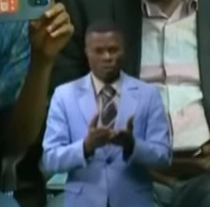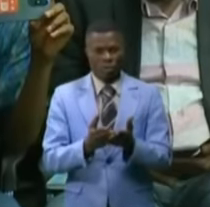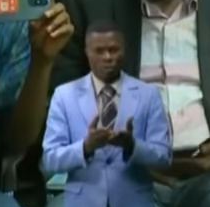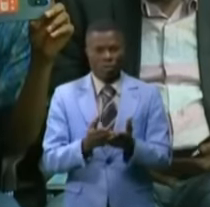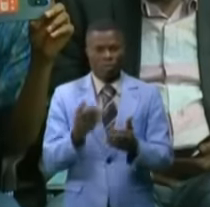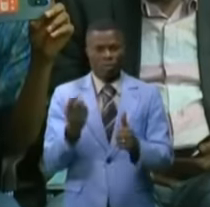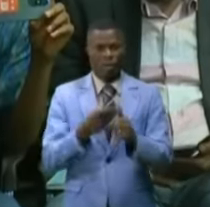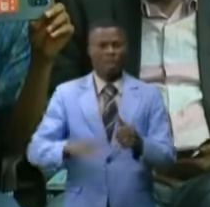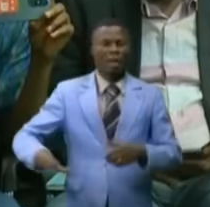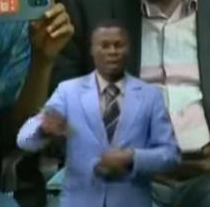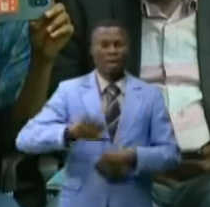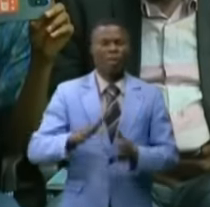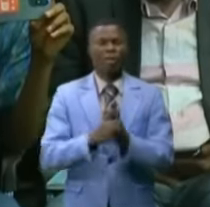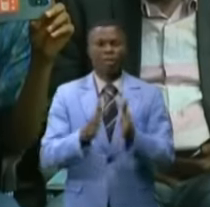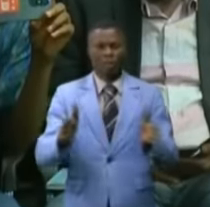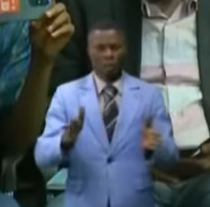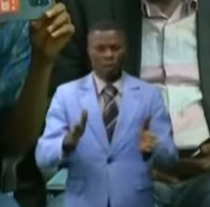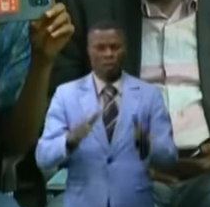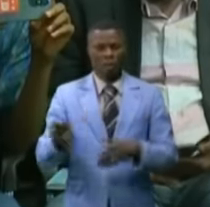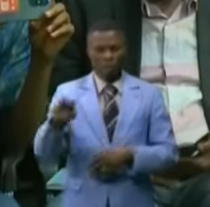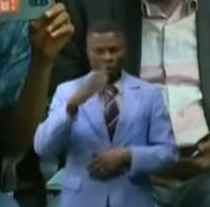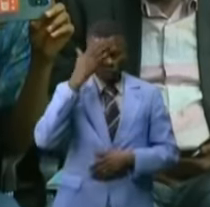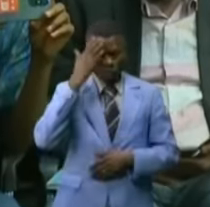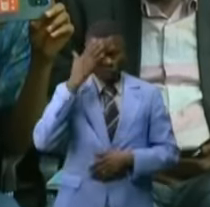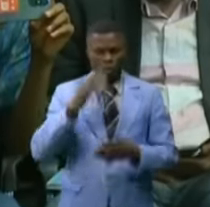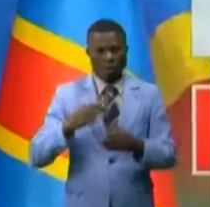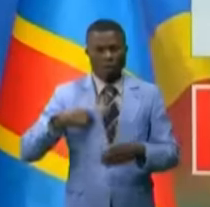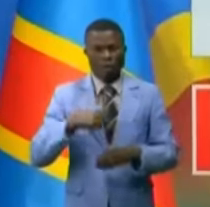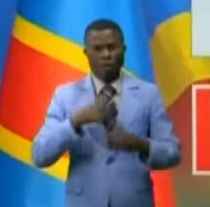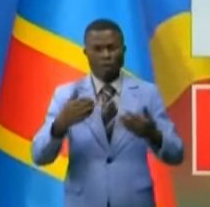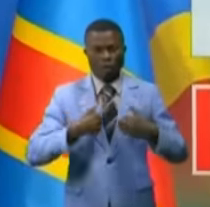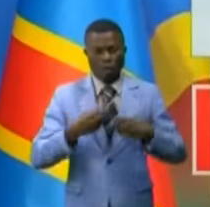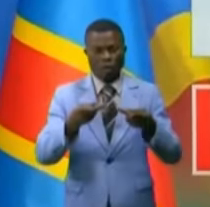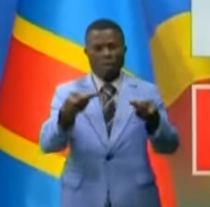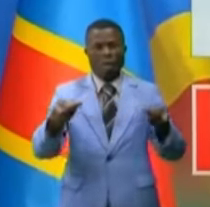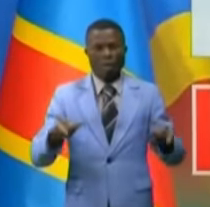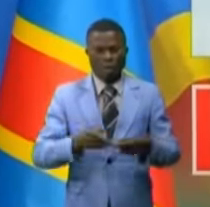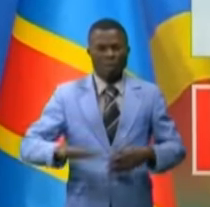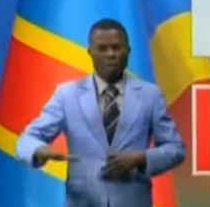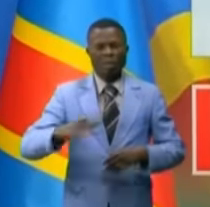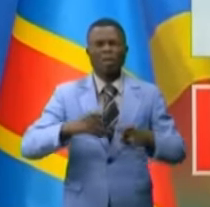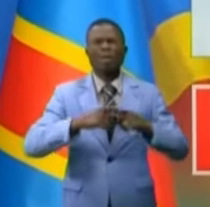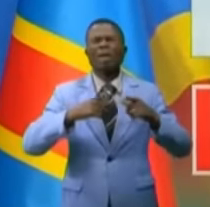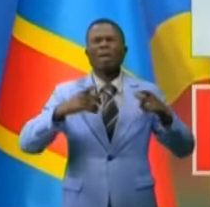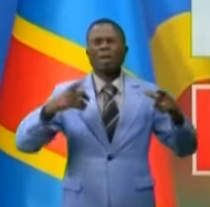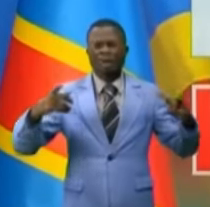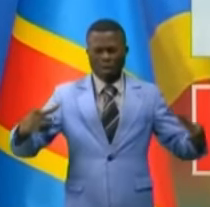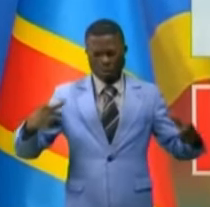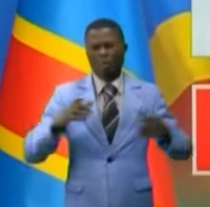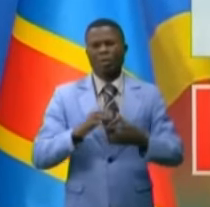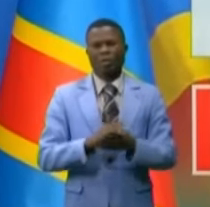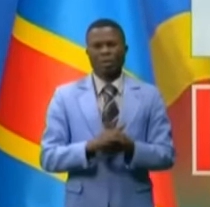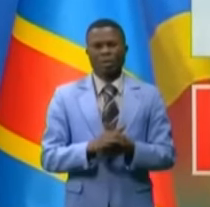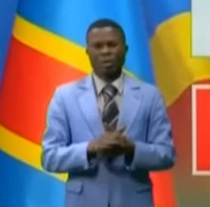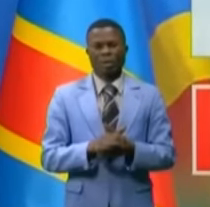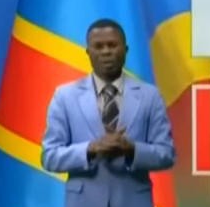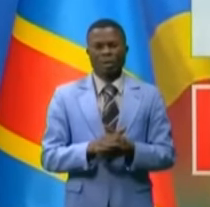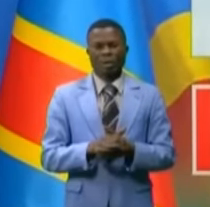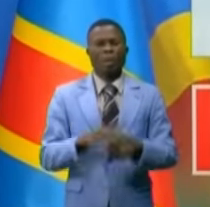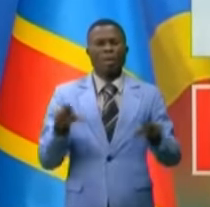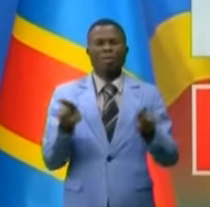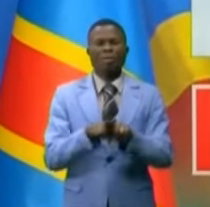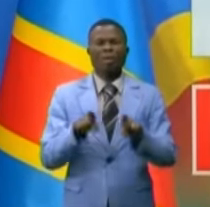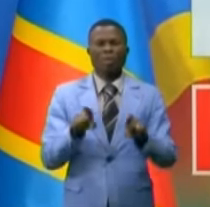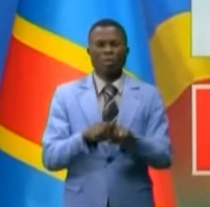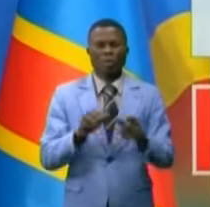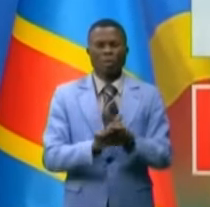sur toute l'étendue du territoire. Vous savez que nous avons un espace national qui est très grand, comparable